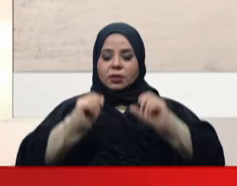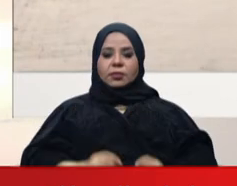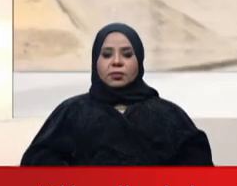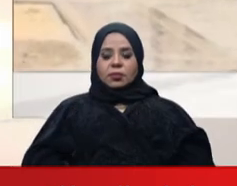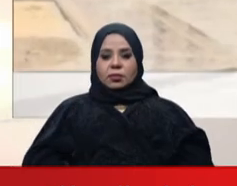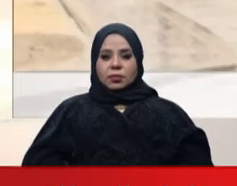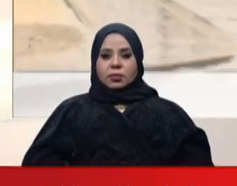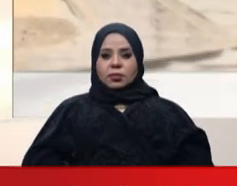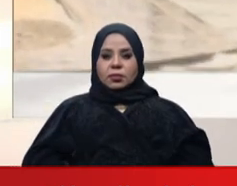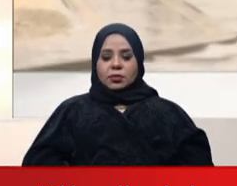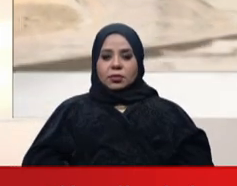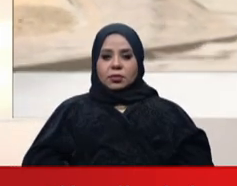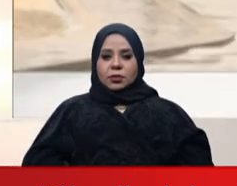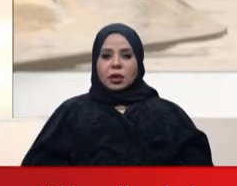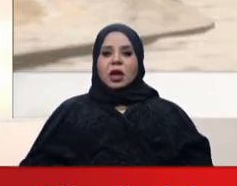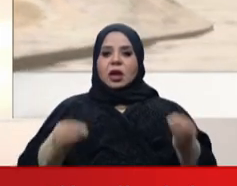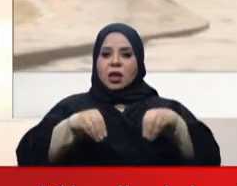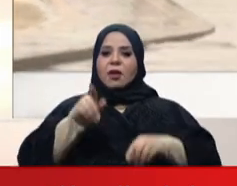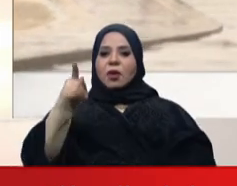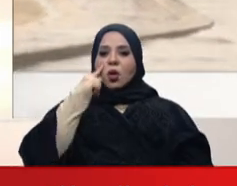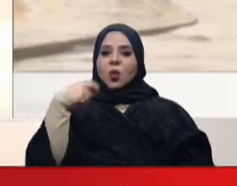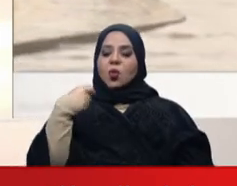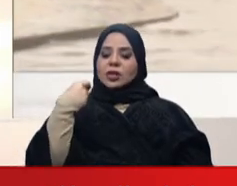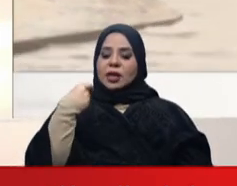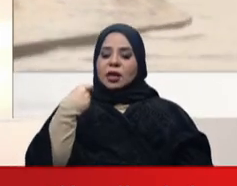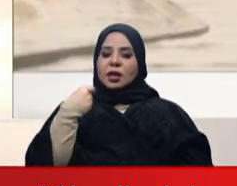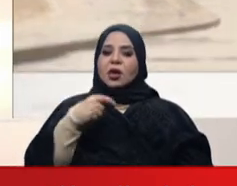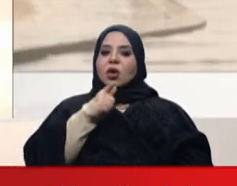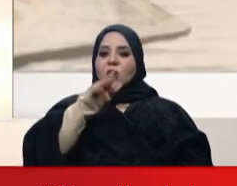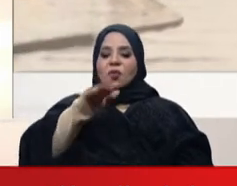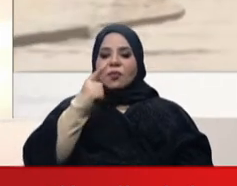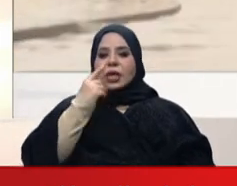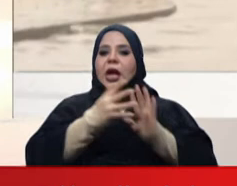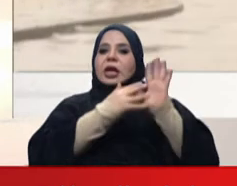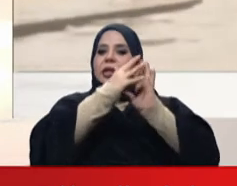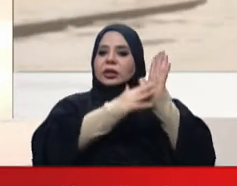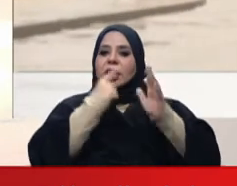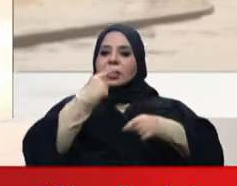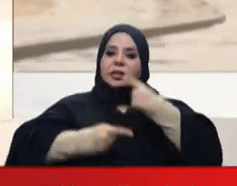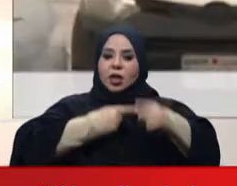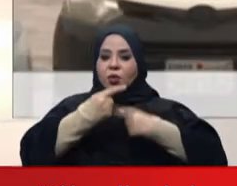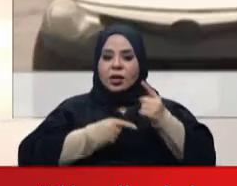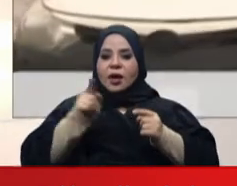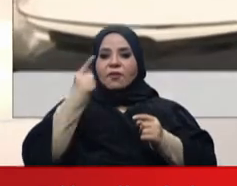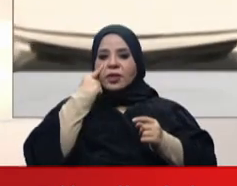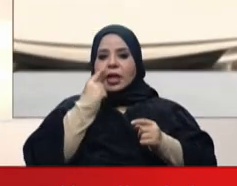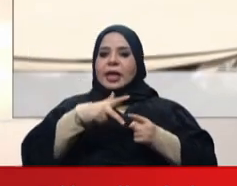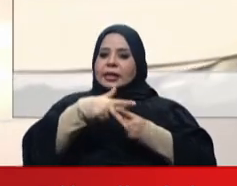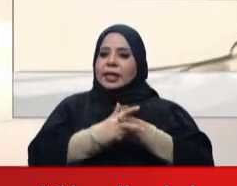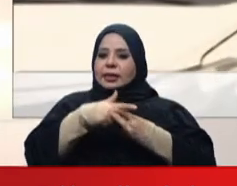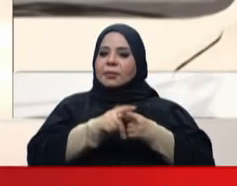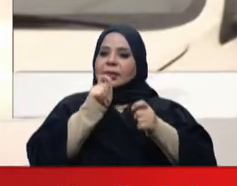إضافة إلى ذلك، لدى الوزارة خطة سنوية، وذلك ببرنامج صيانة دوري على مدار